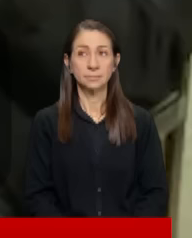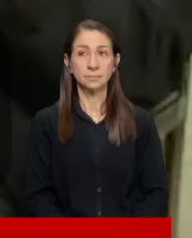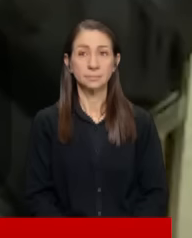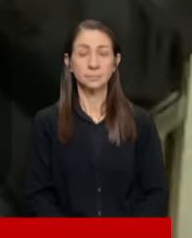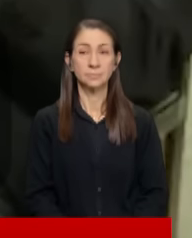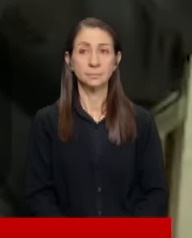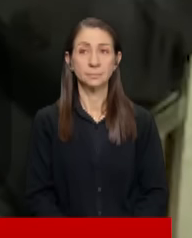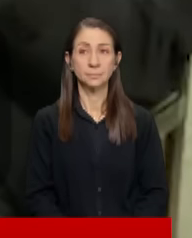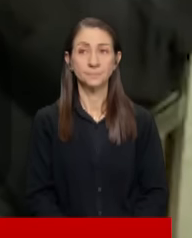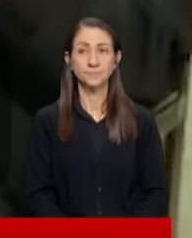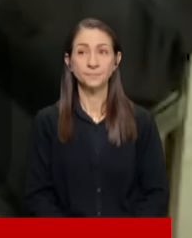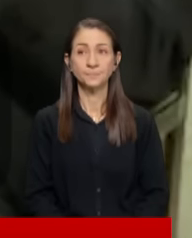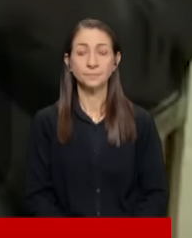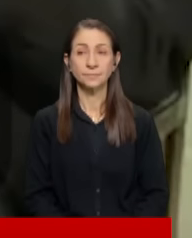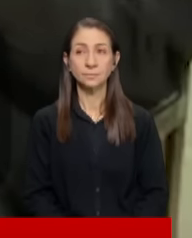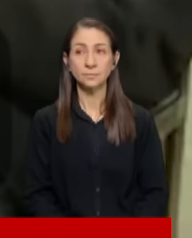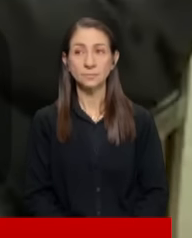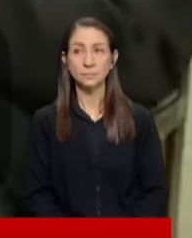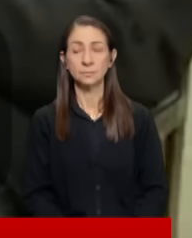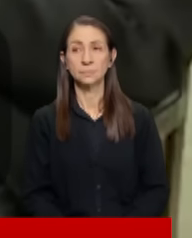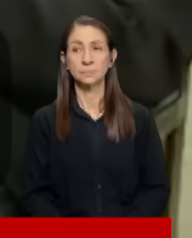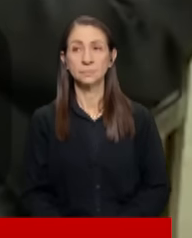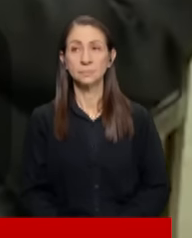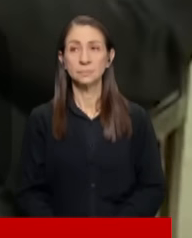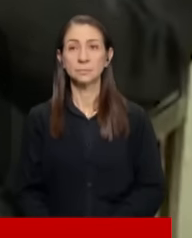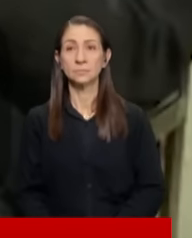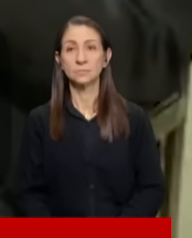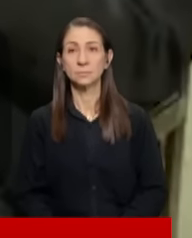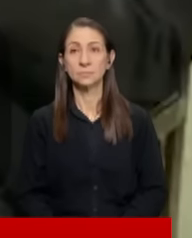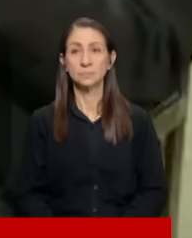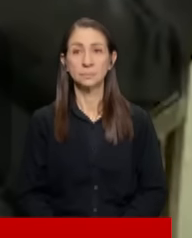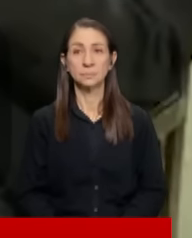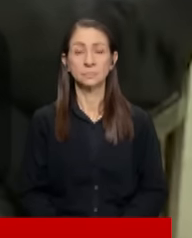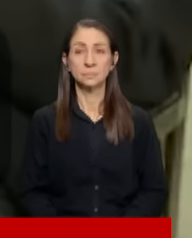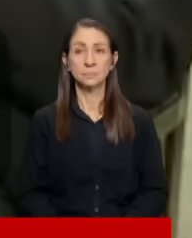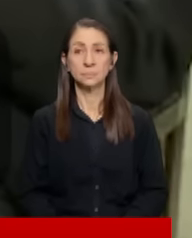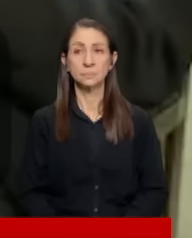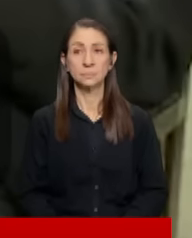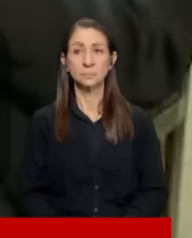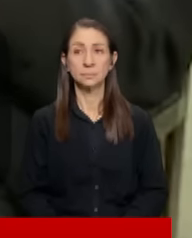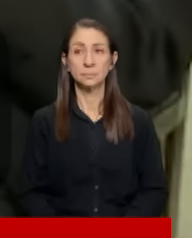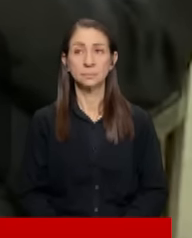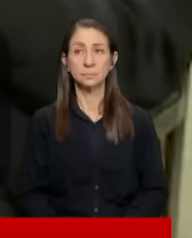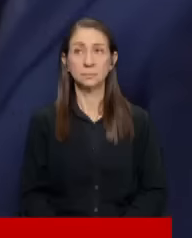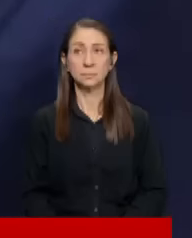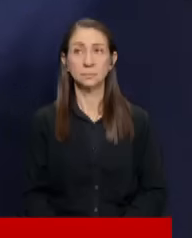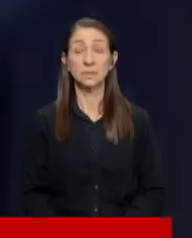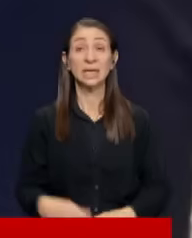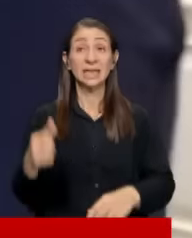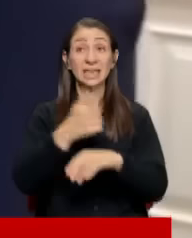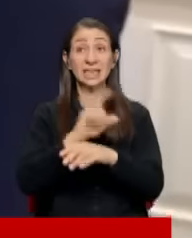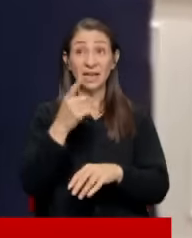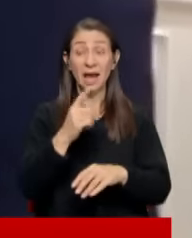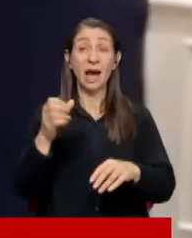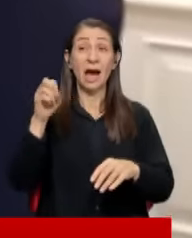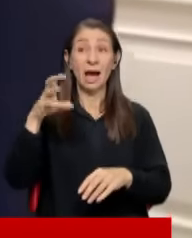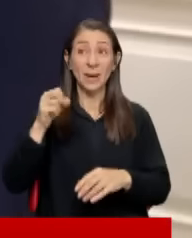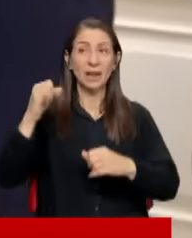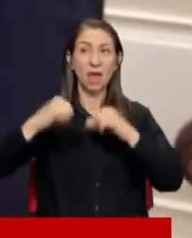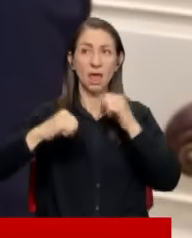saklı yaparlar ki normal AK Parti'ye inanan vatandaşlar onu görmez. Bunları söyleyen artık biz olduk. İktidara ve AK